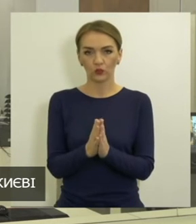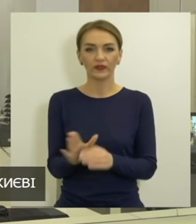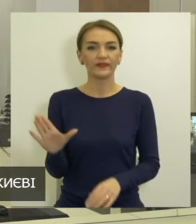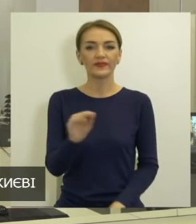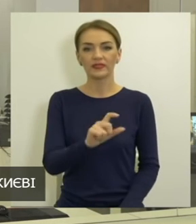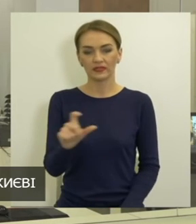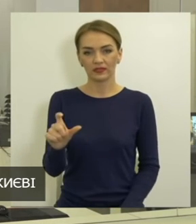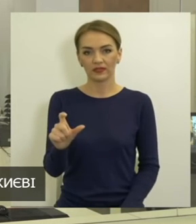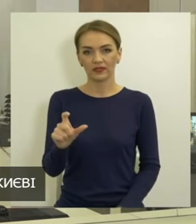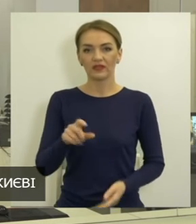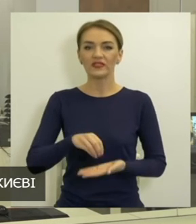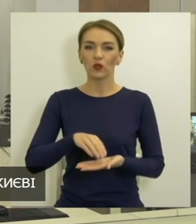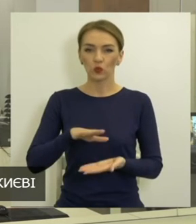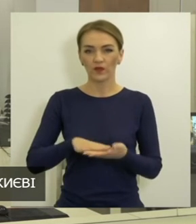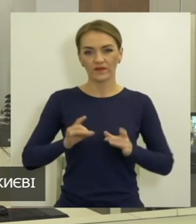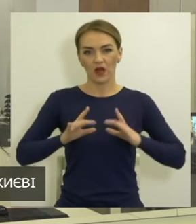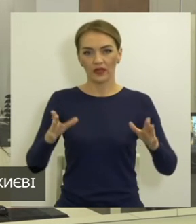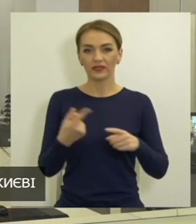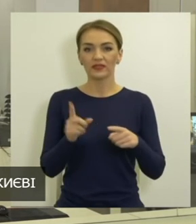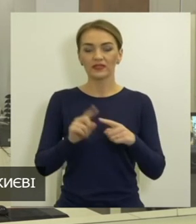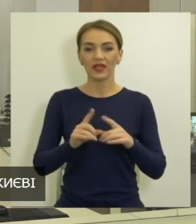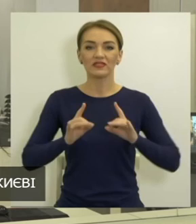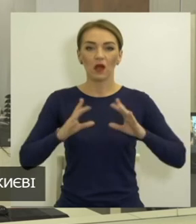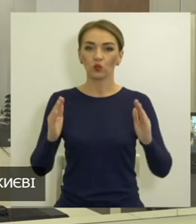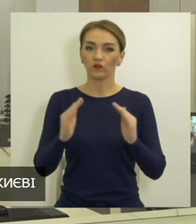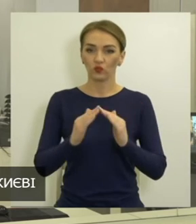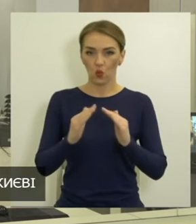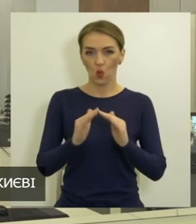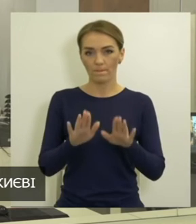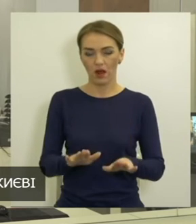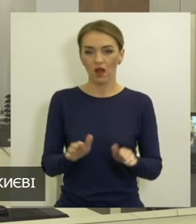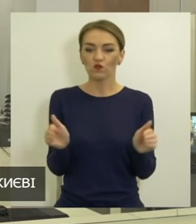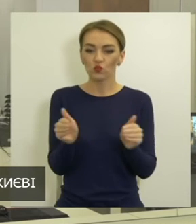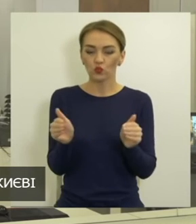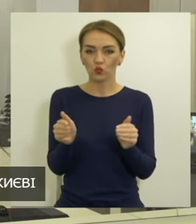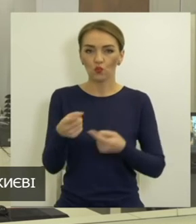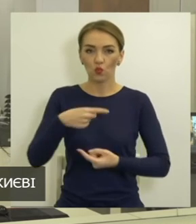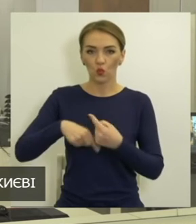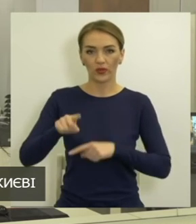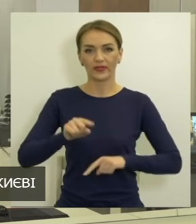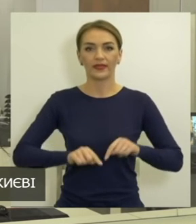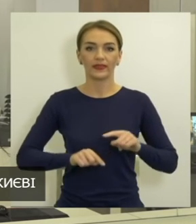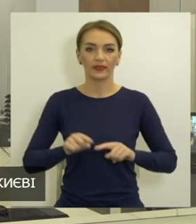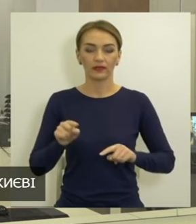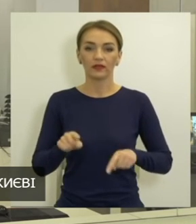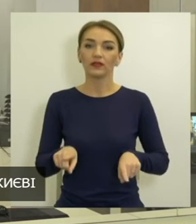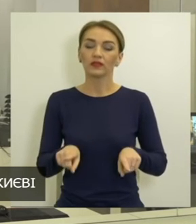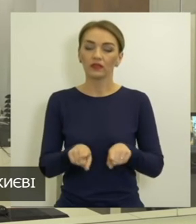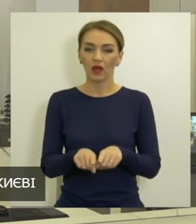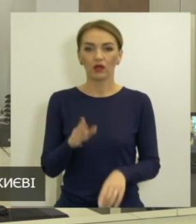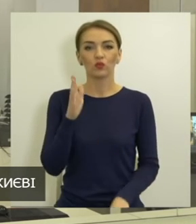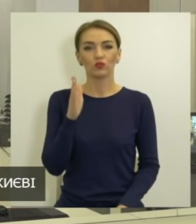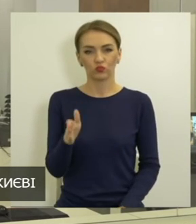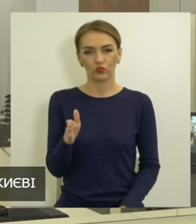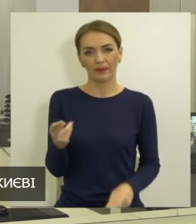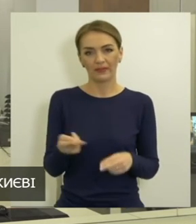всіх відсвяткувати це свято вдома, в вузькому колі своїх рідних. Так буде